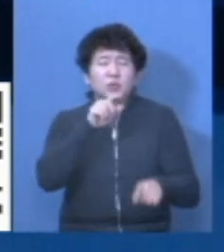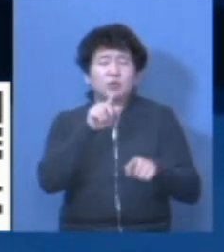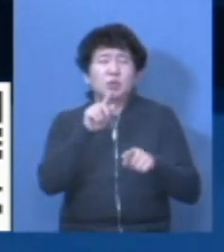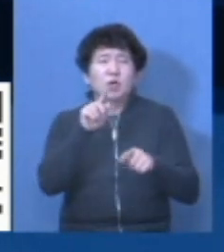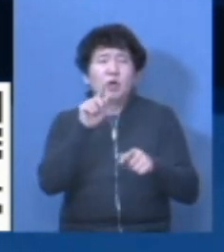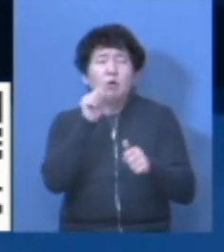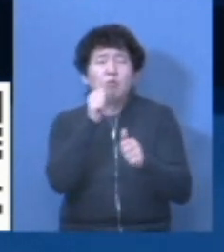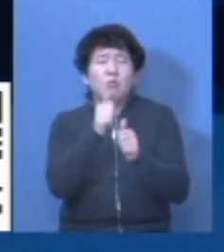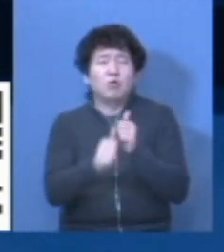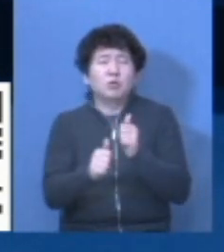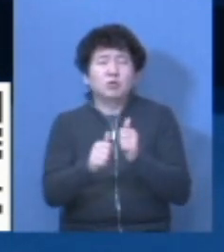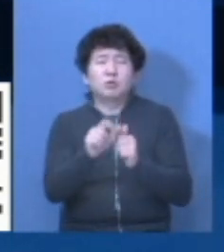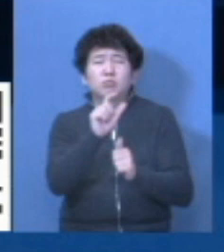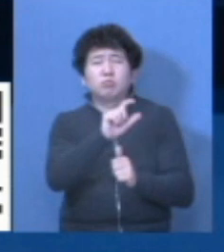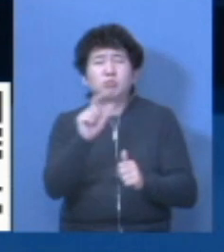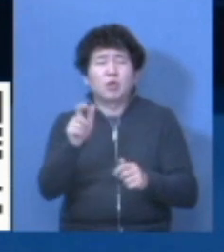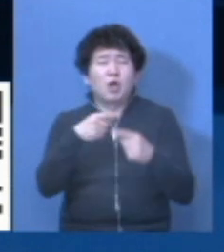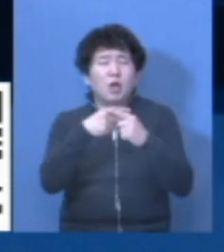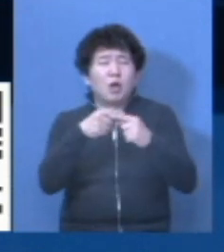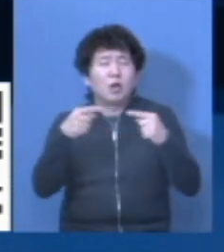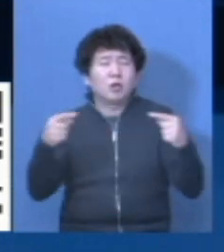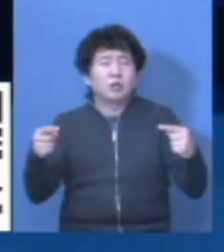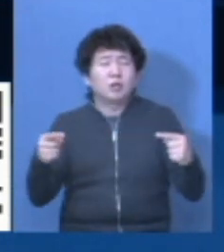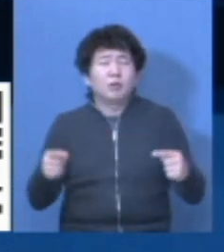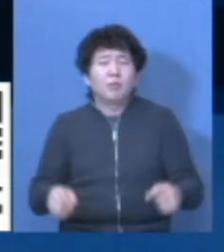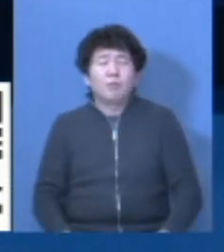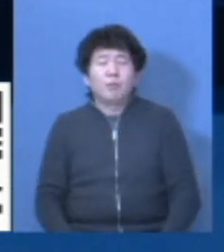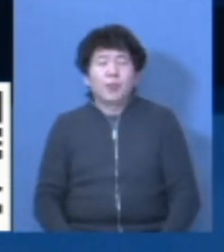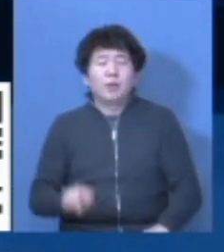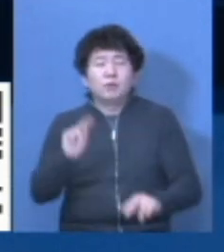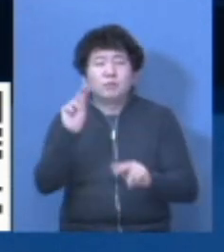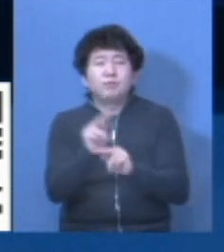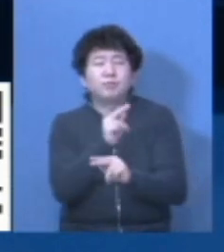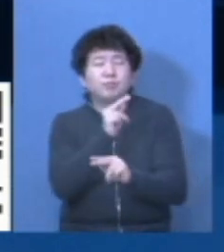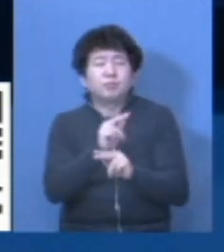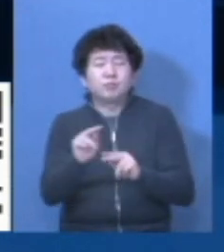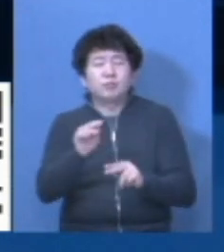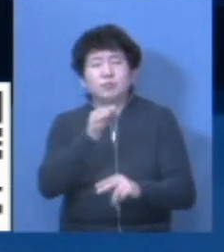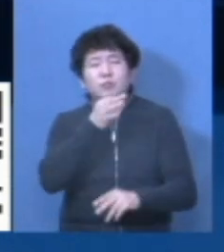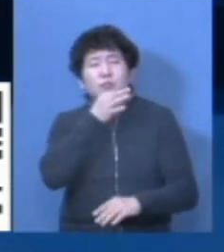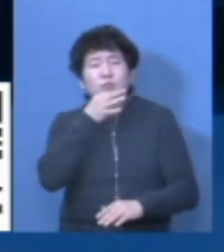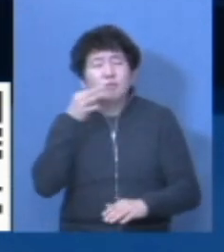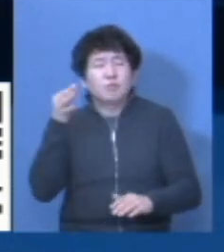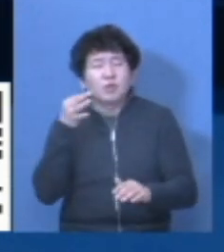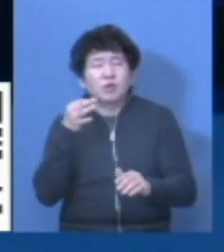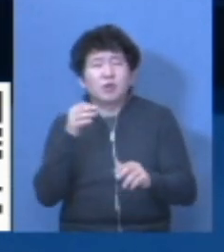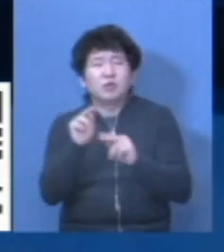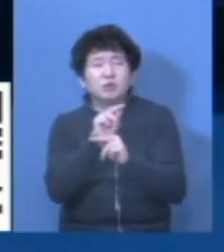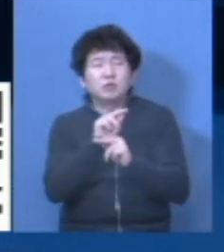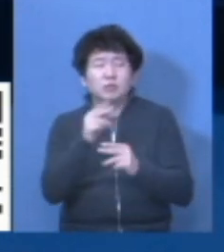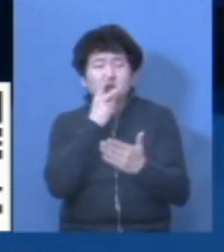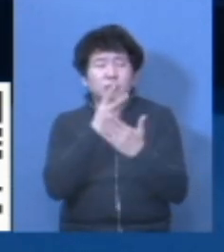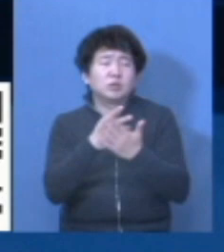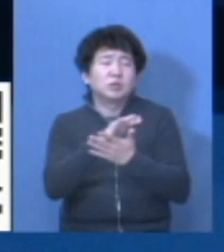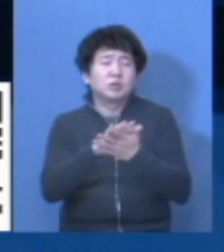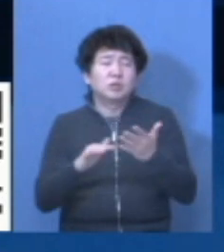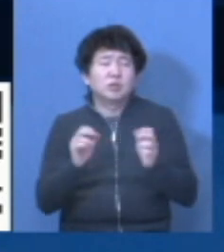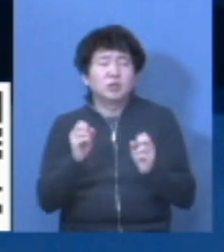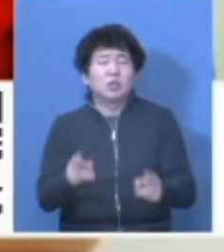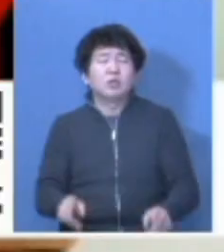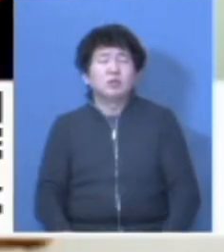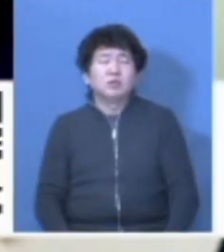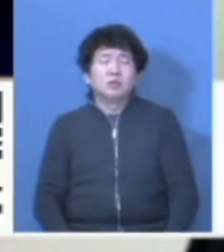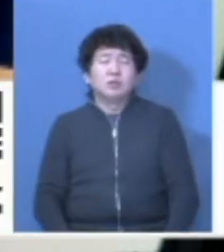Соңғы уақытта ересектер арасында жиі тіркелуде, емделу және алдын алу жолдары туралы келесі бейнематериалда.